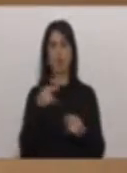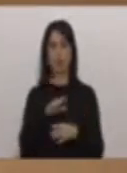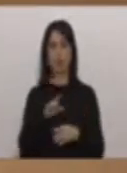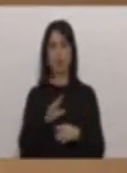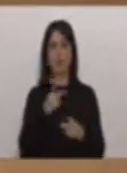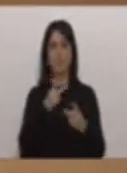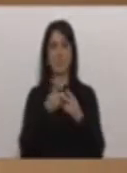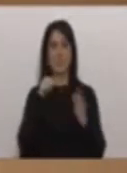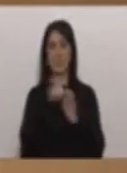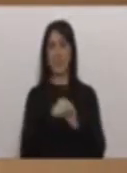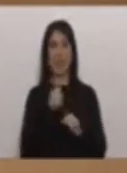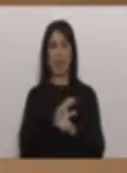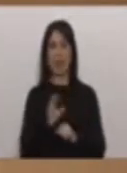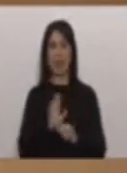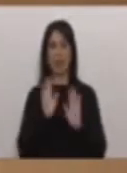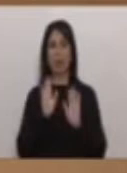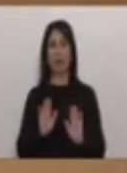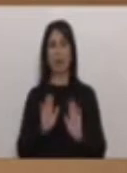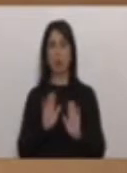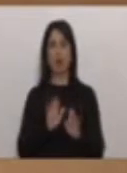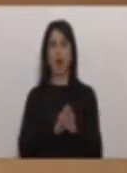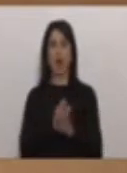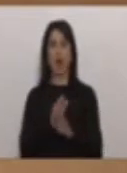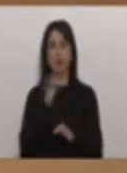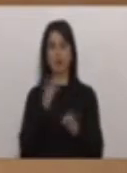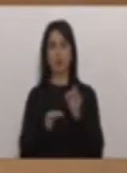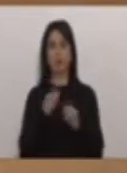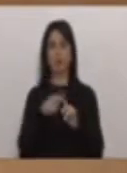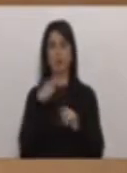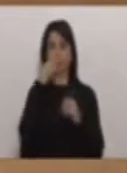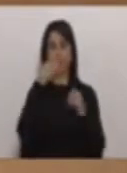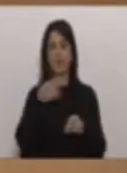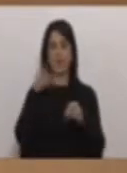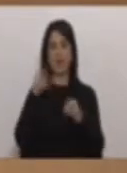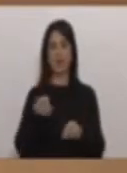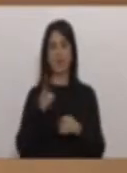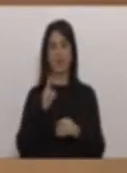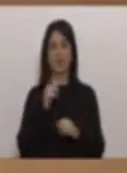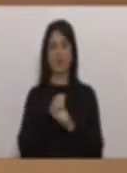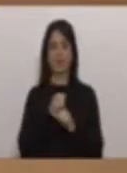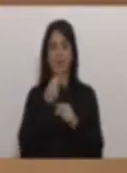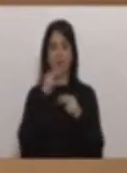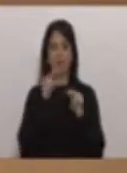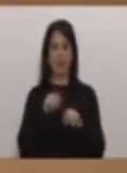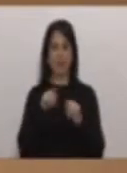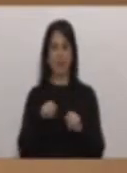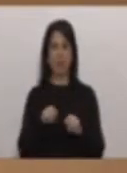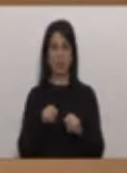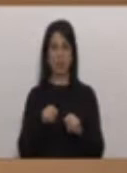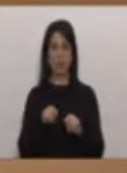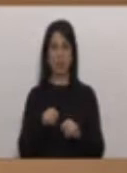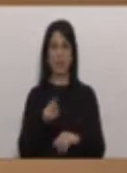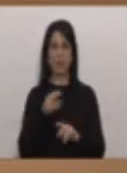ციხეში და მხოლოდ და მხოლოდ აღსრულდა მარცხაჯულება იმ პირების მიმართ, ვინ ჩაიდინა დანაშაული და